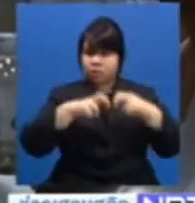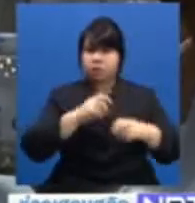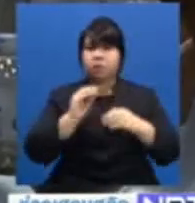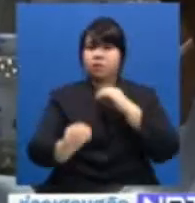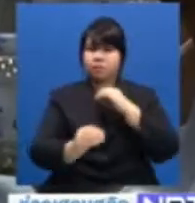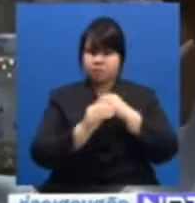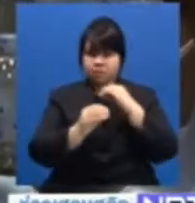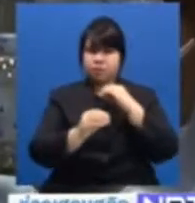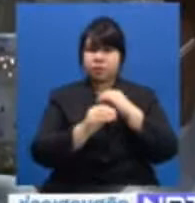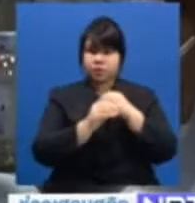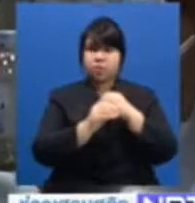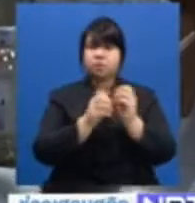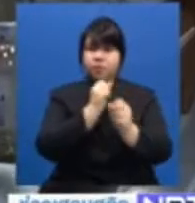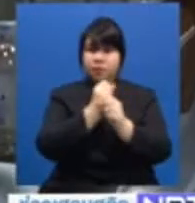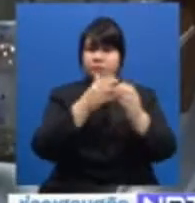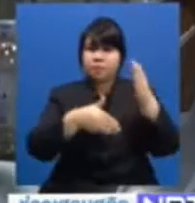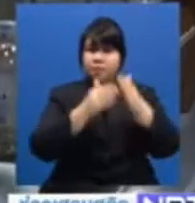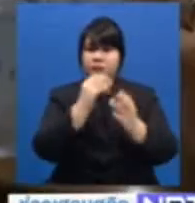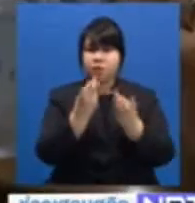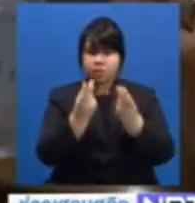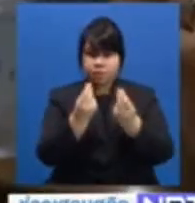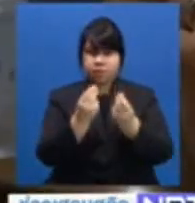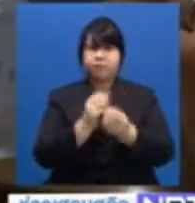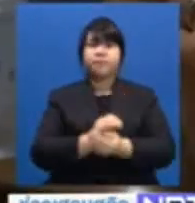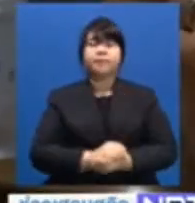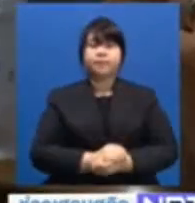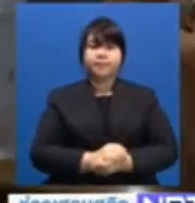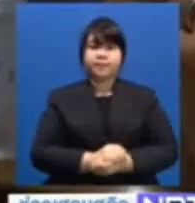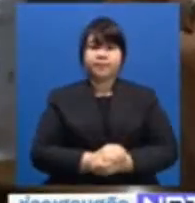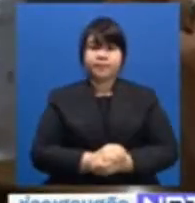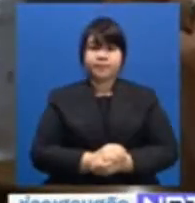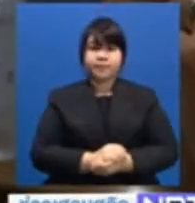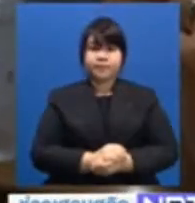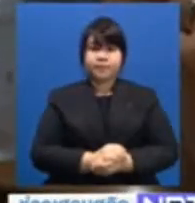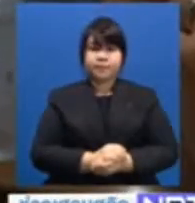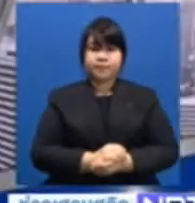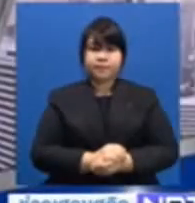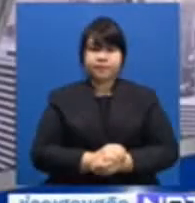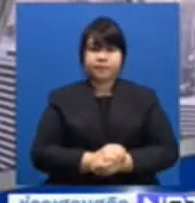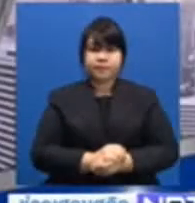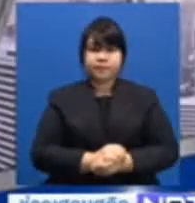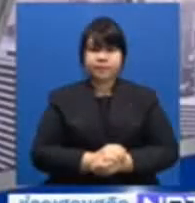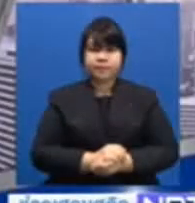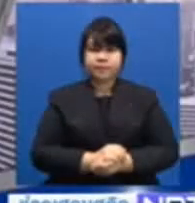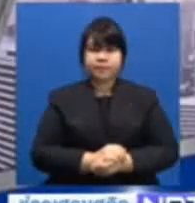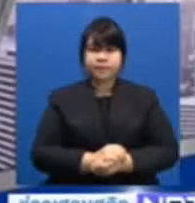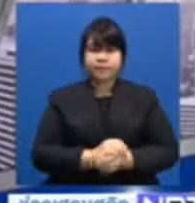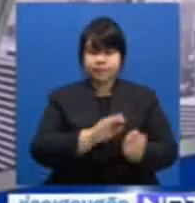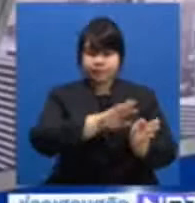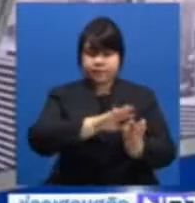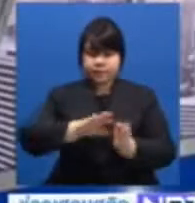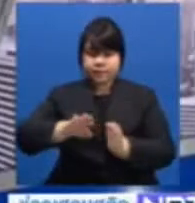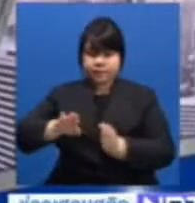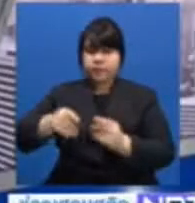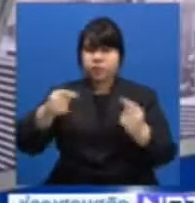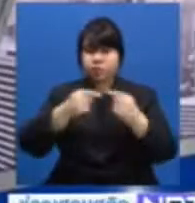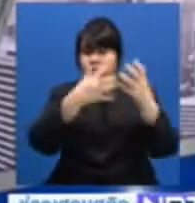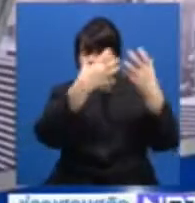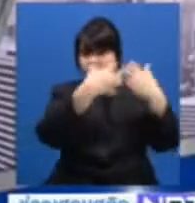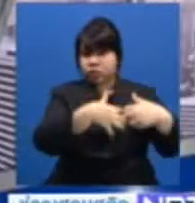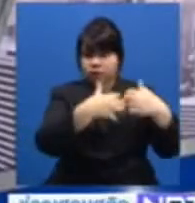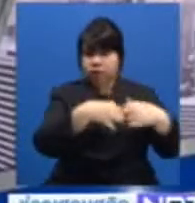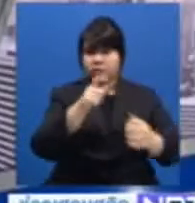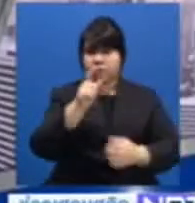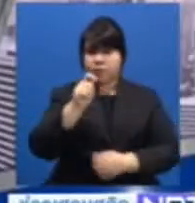เพื่อให้ดำเนินการแล้วเสร็จได้เร็วขึ้นค่ะม.คมีส่วนภาคอุตสาหกรรมนะคะอมตะ